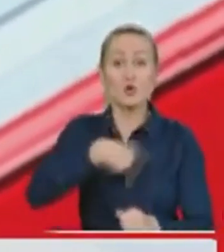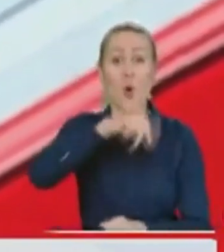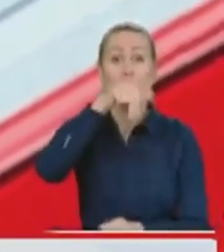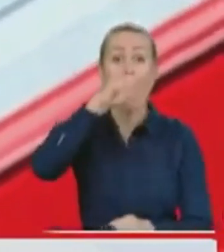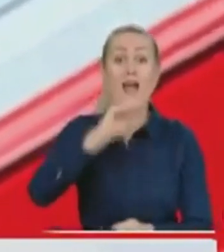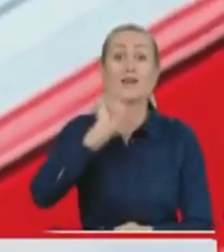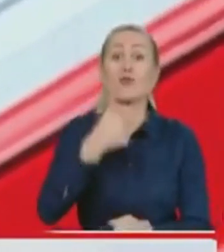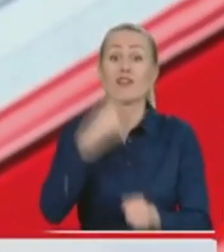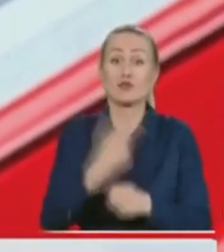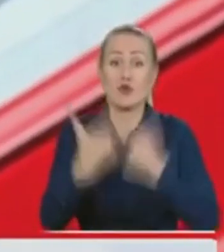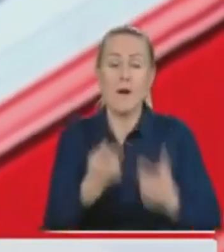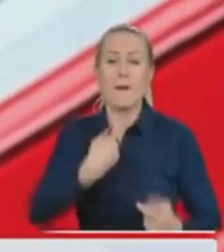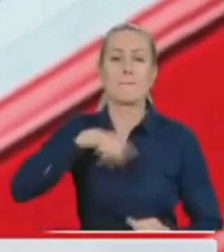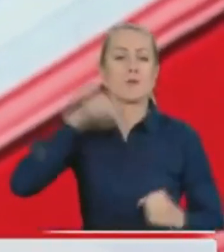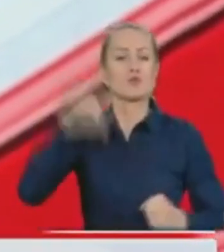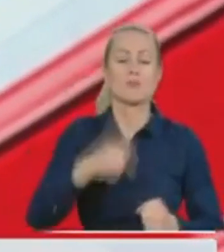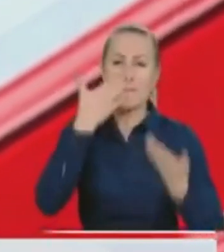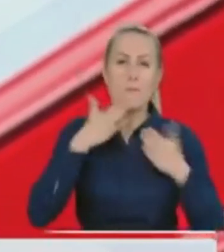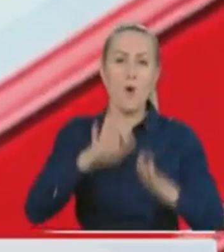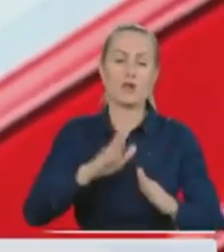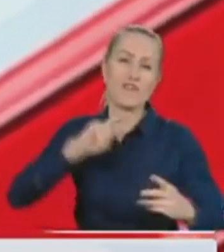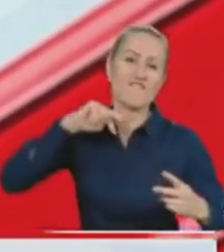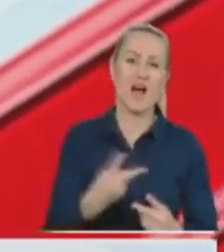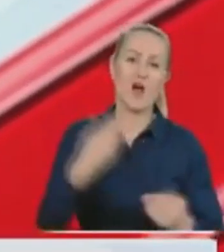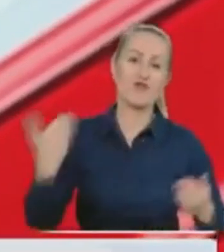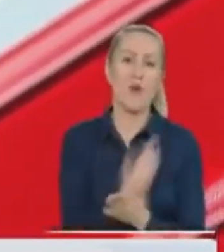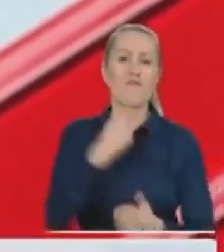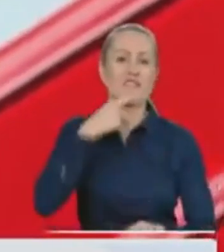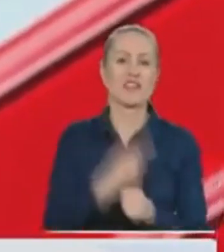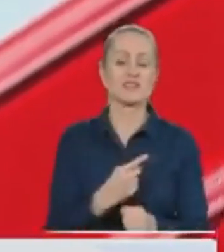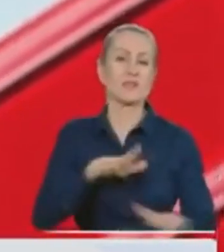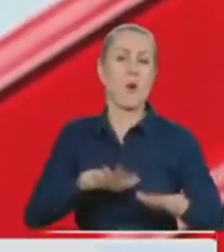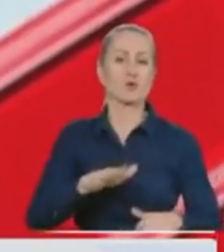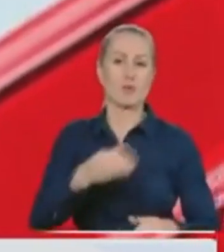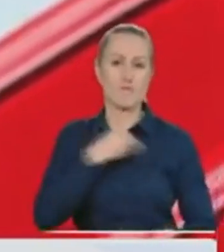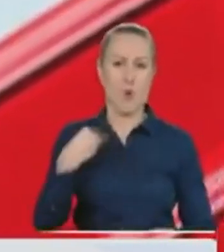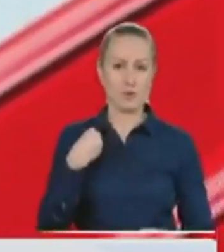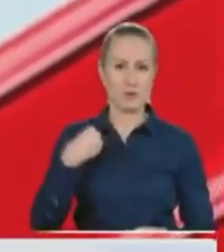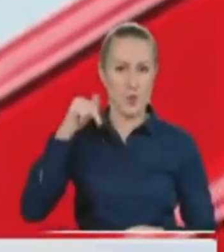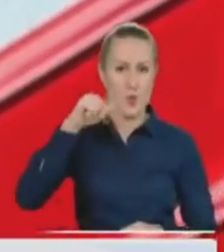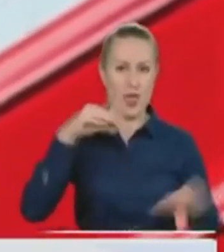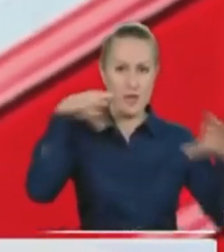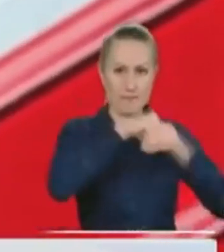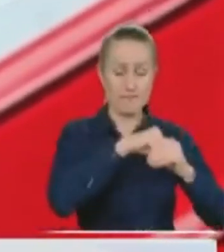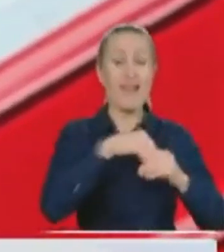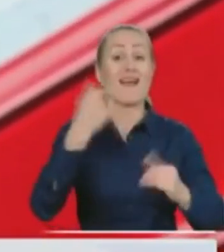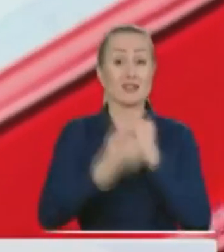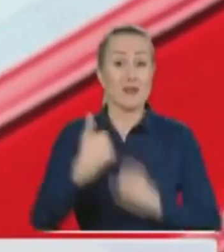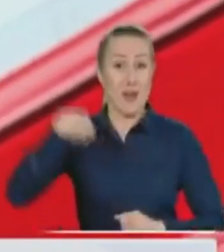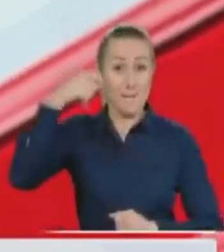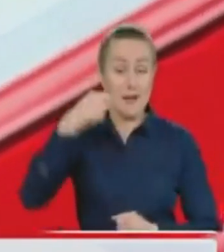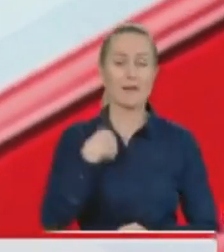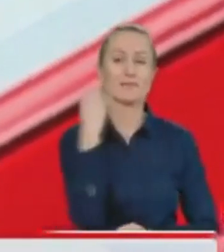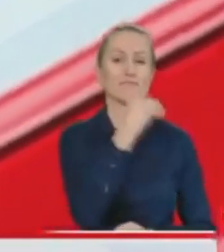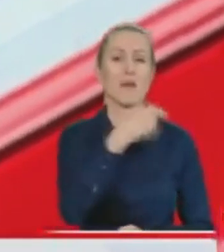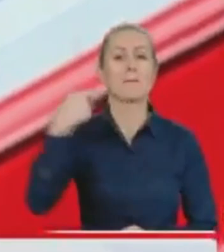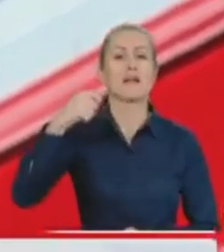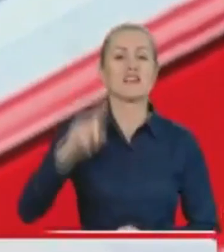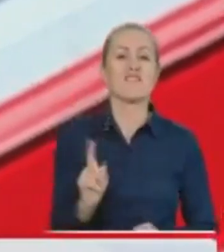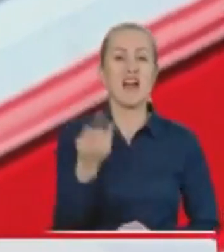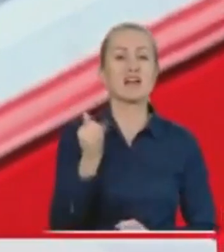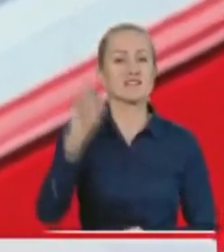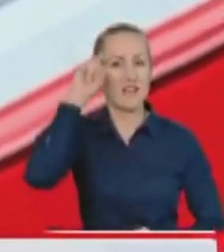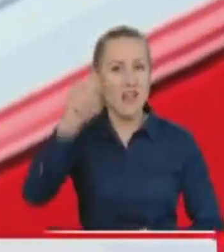рішення ЄС щодо нас, ми маємо відновити позиції Польщі в ЄС. Тому, як президент, я одразу звернувся до президента Макрона і канцлер Меркель, щоб